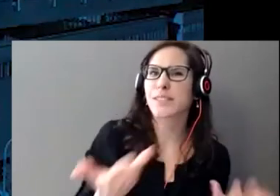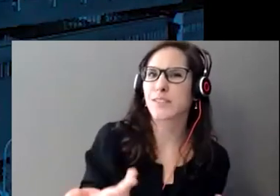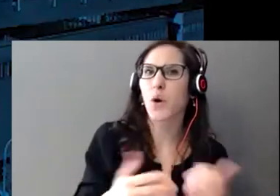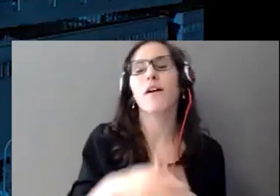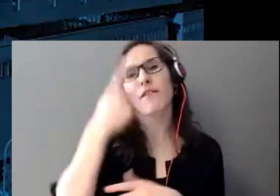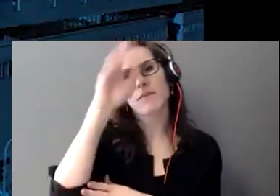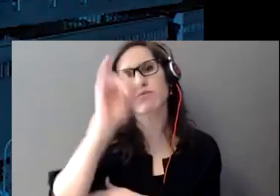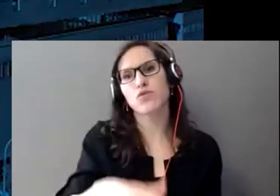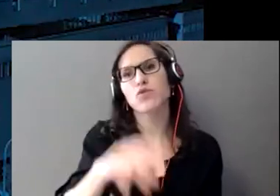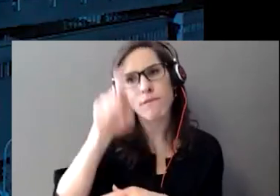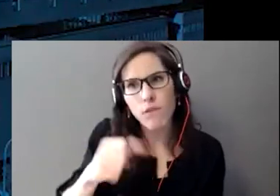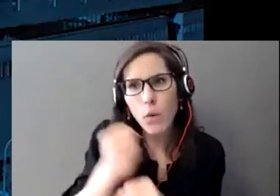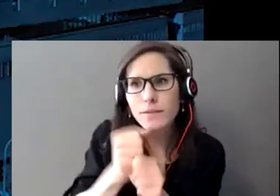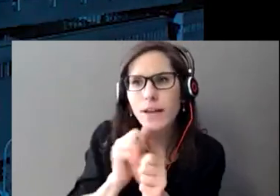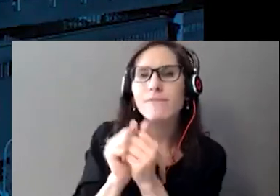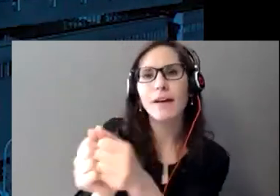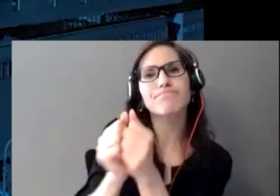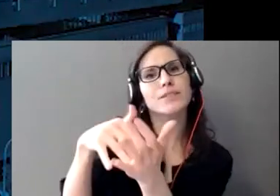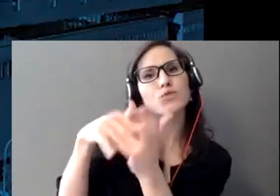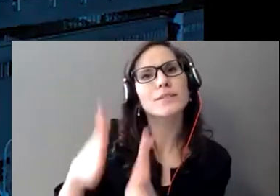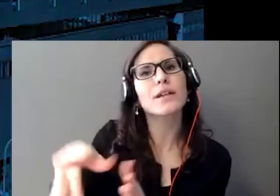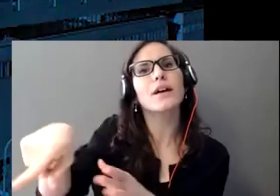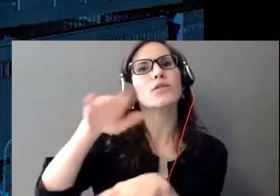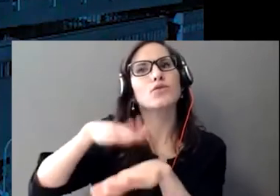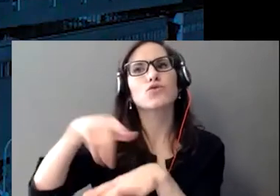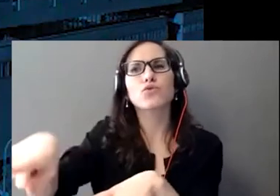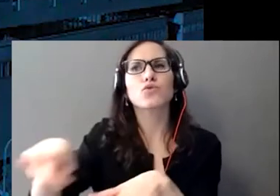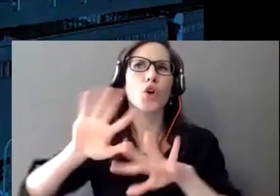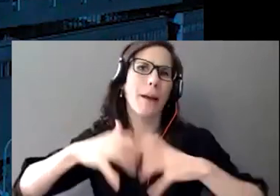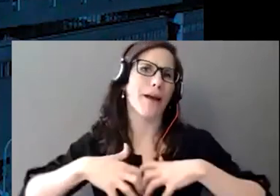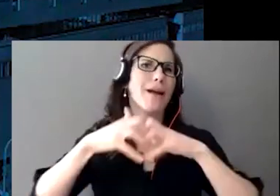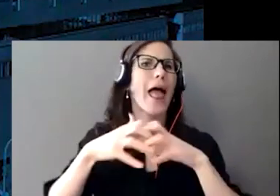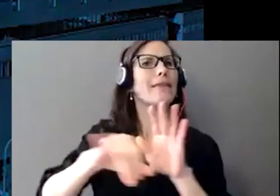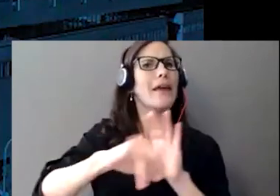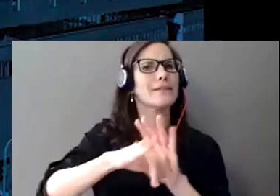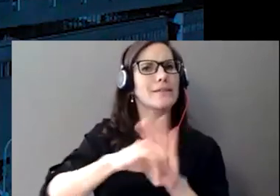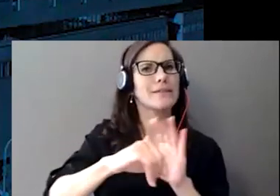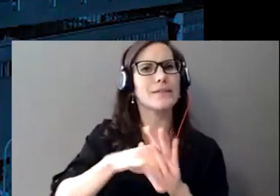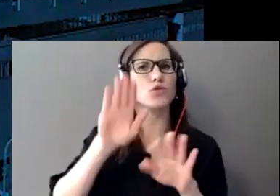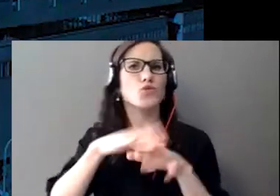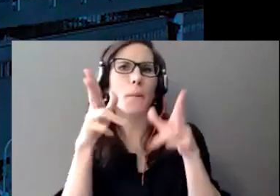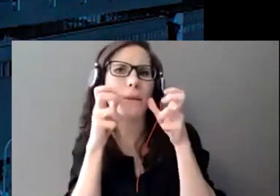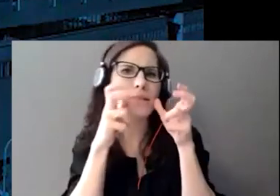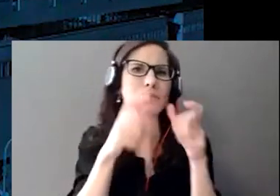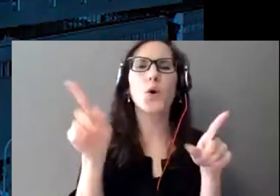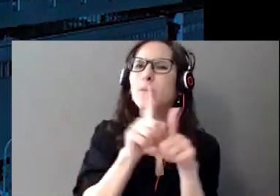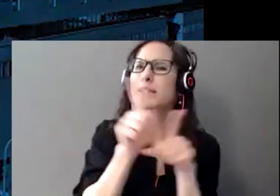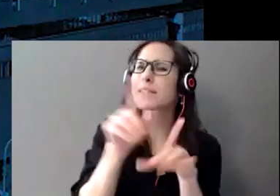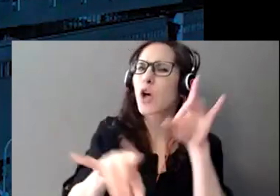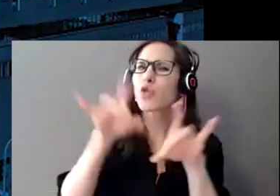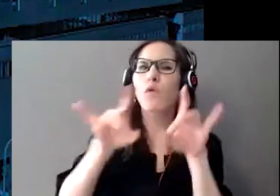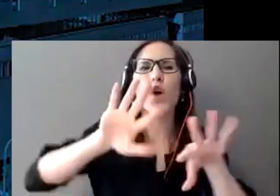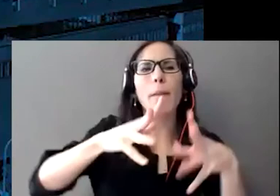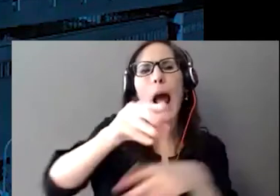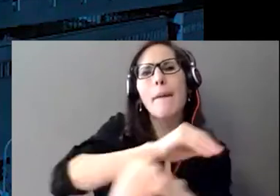sur la construction identitaire sur la perception et de trouver les aménagements possibles les aménagements on ne pas parler d'accommodement